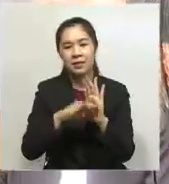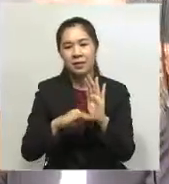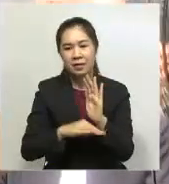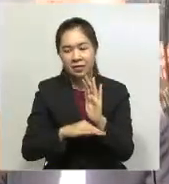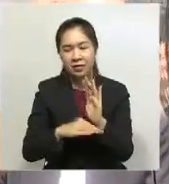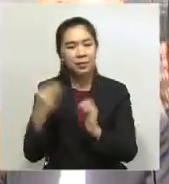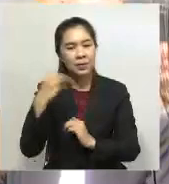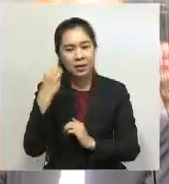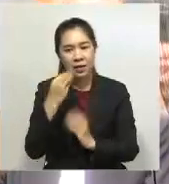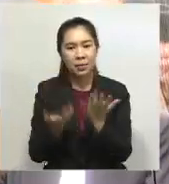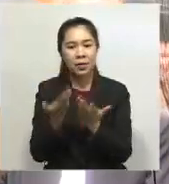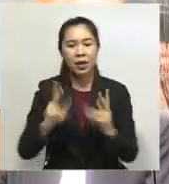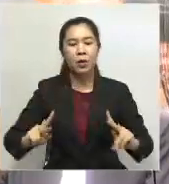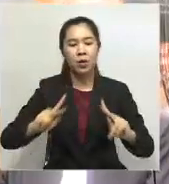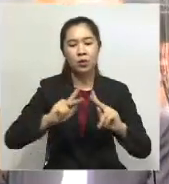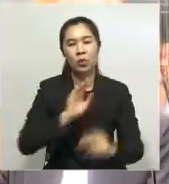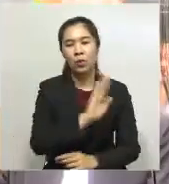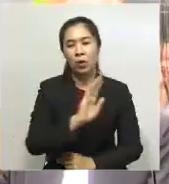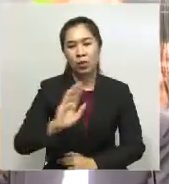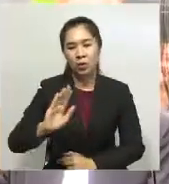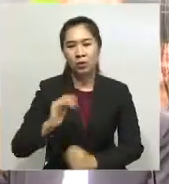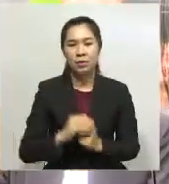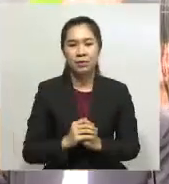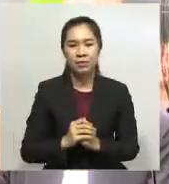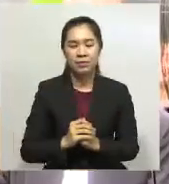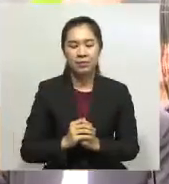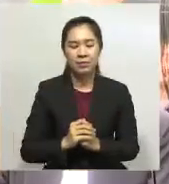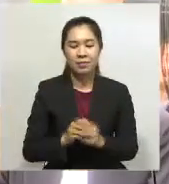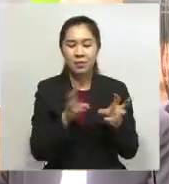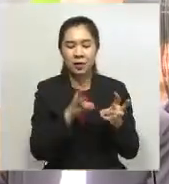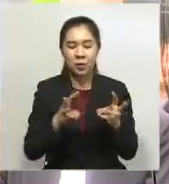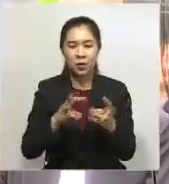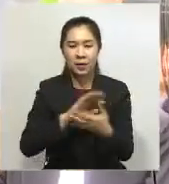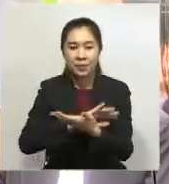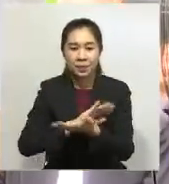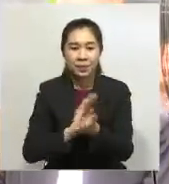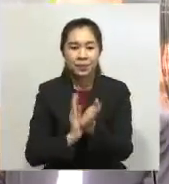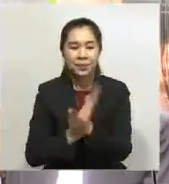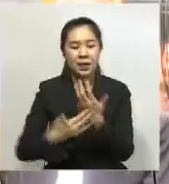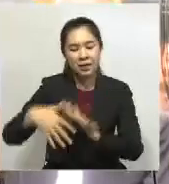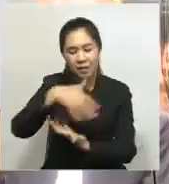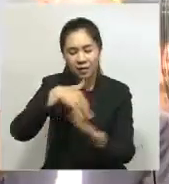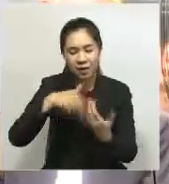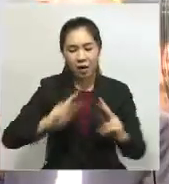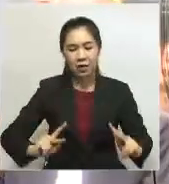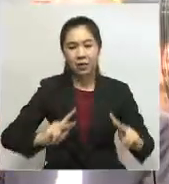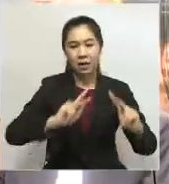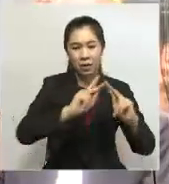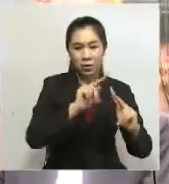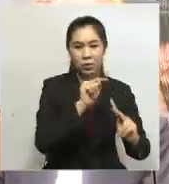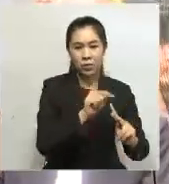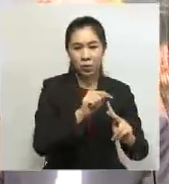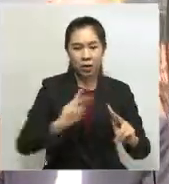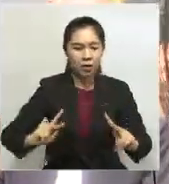ายใหญ่ประจำนะของทุกกระทรวงไปถึงงบในการเขาเรียกว่าบูรณาการกันคำว่าบูรณาการคือหลายกระทรวงถ้าประชาชนตรงนี้ในเรื่